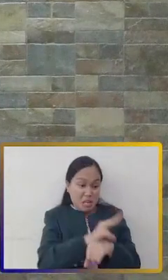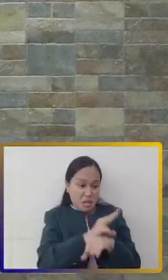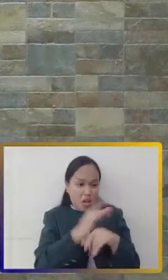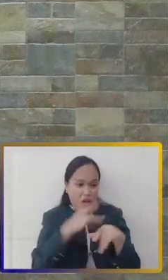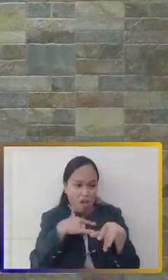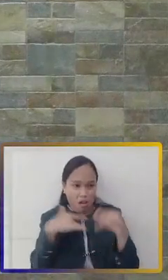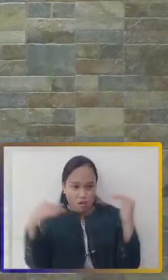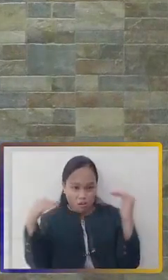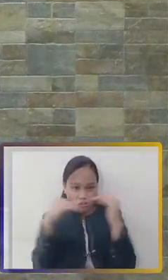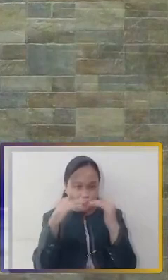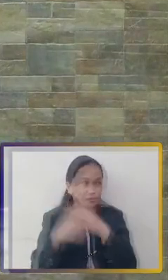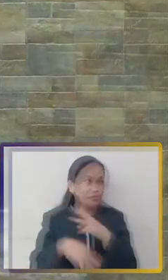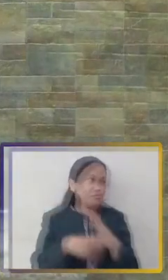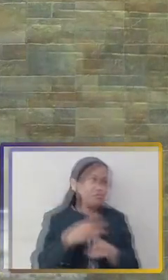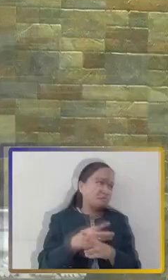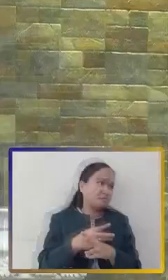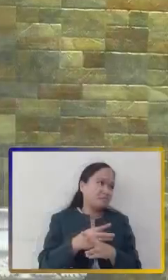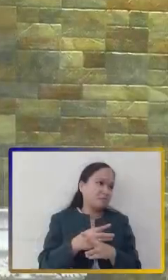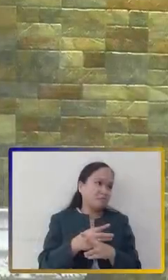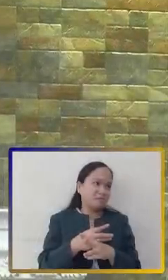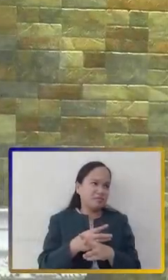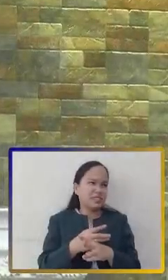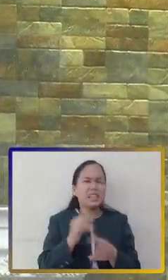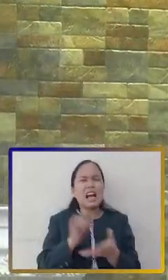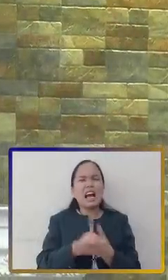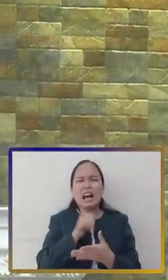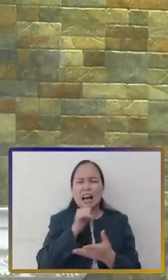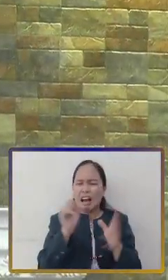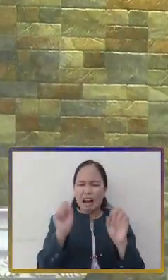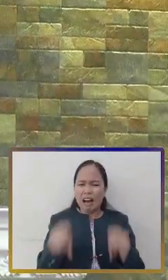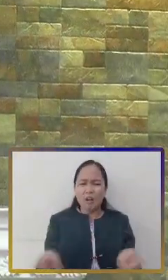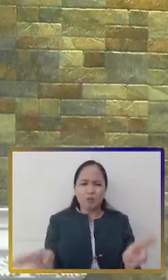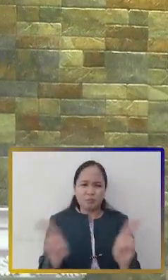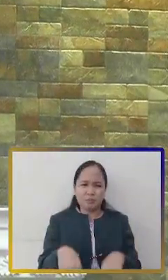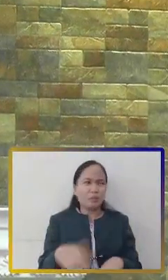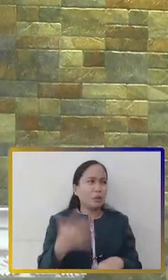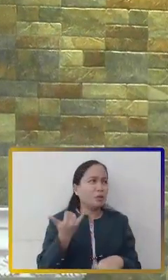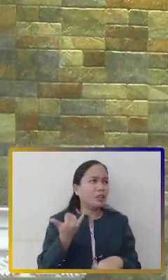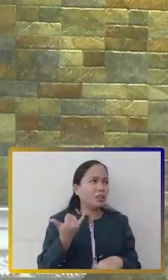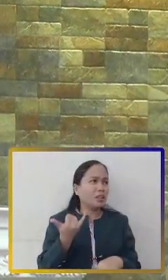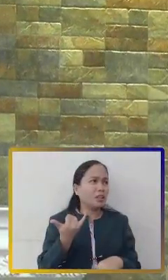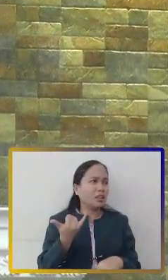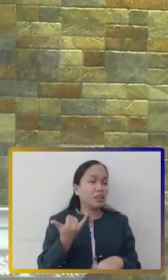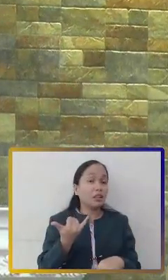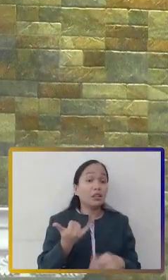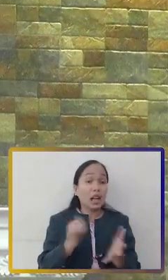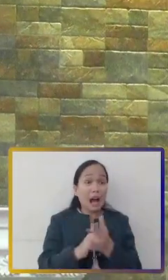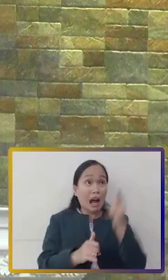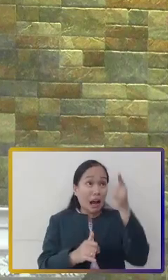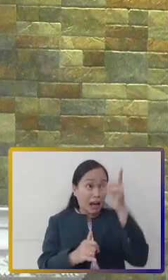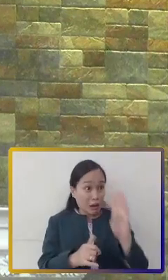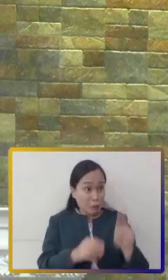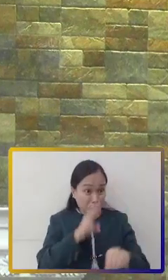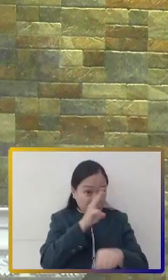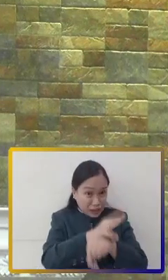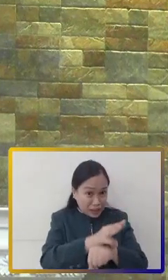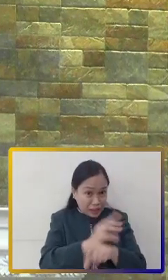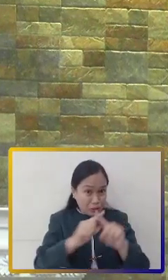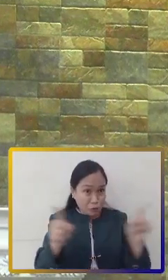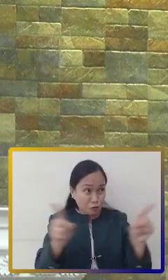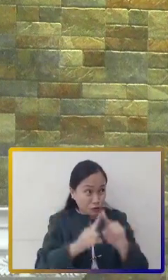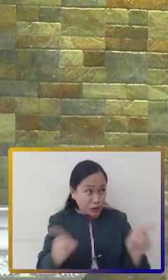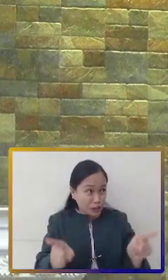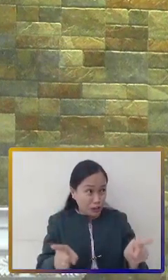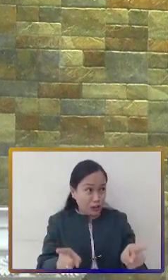sabi ko nga sa inyo kanina mga kapatid, hindi pa pwedeng mangyari. Bakit? Kasi po gawain ng Diyos ito. You